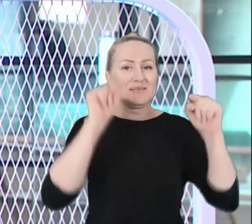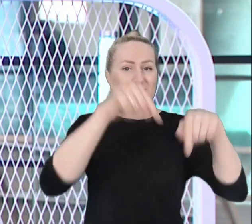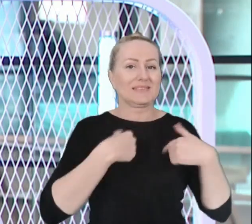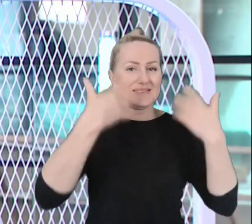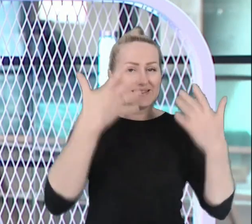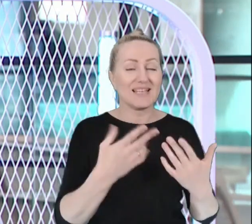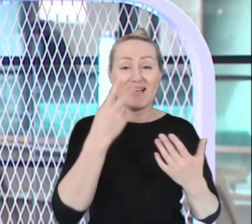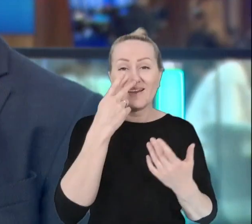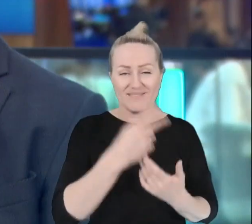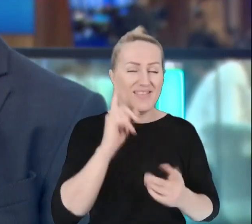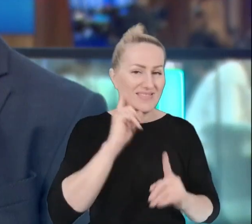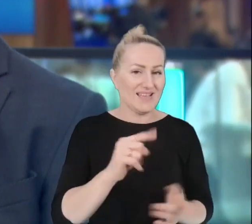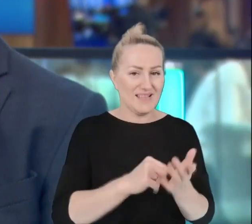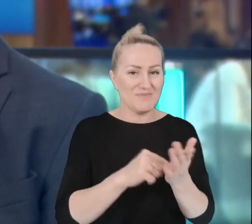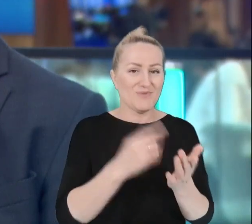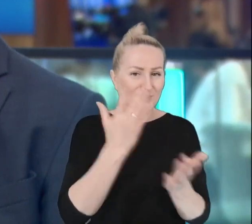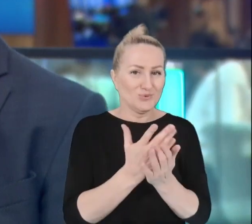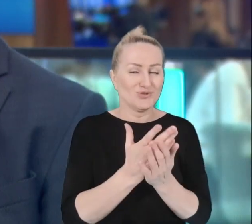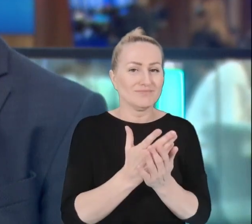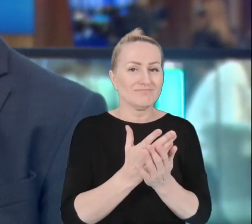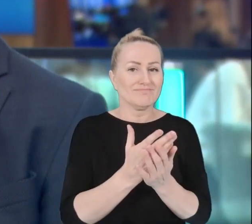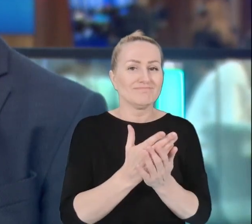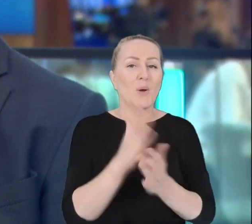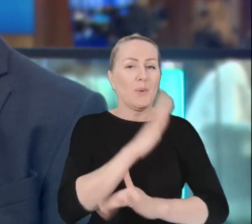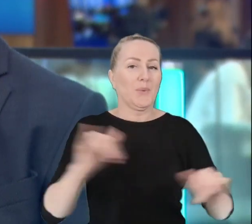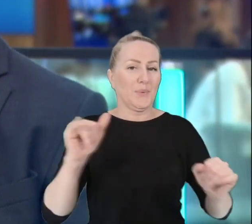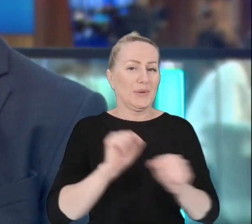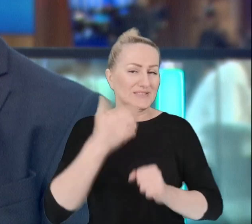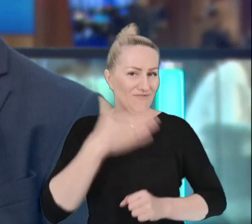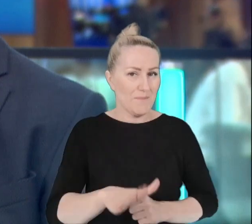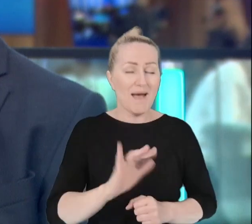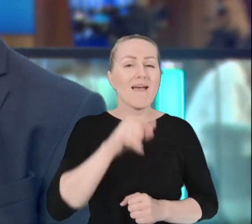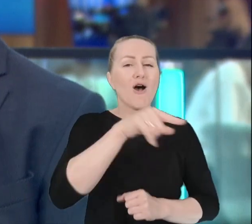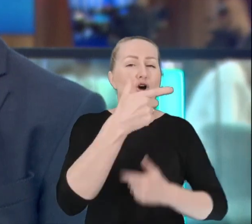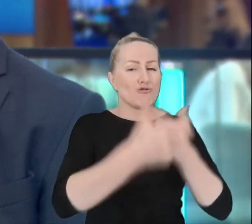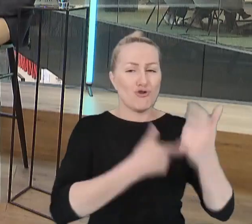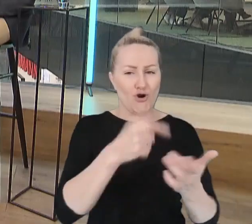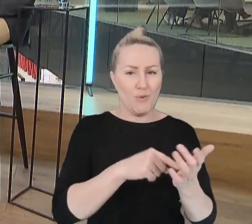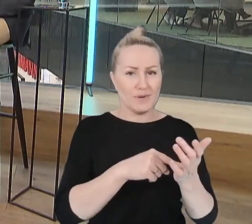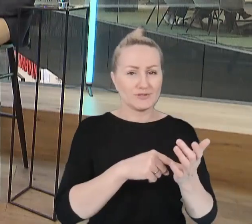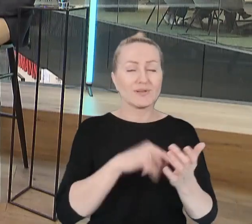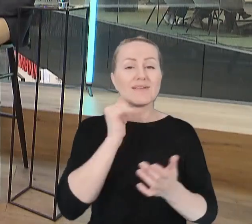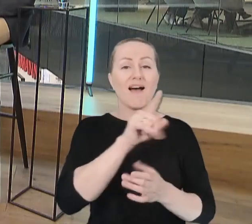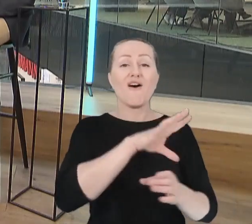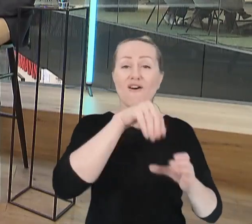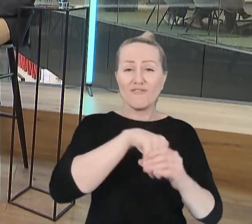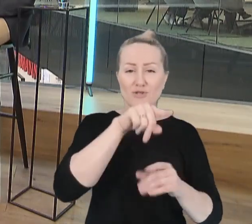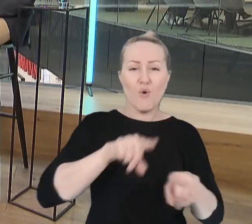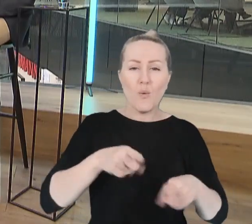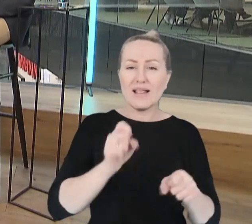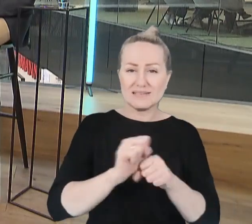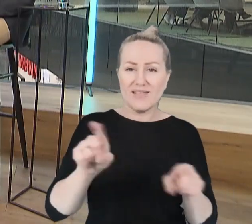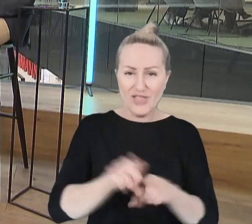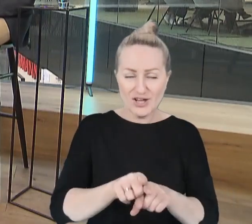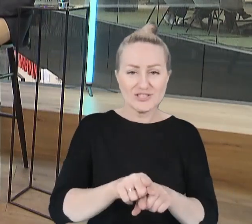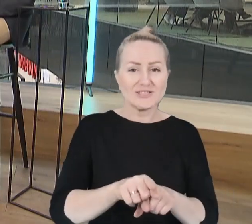chyba zapobiega wypaleniu. Jak ty to robisz? W organizacji też macie tak, że macie częściowo, że